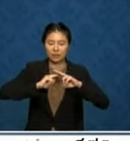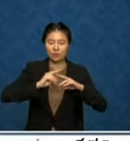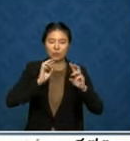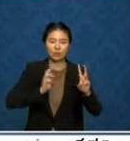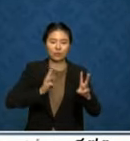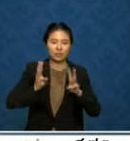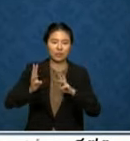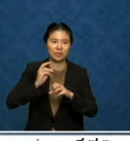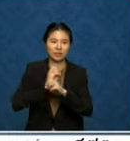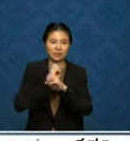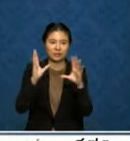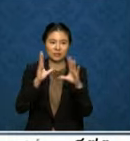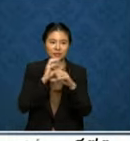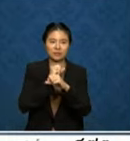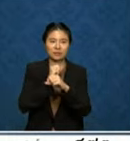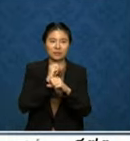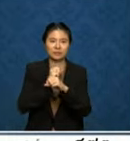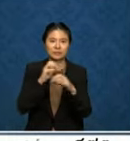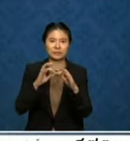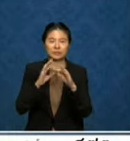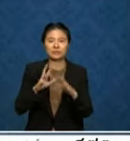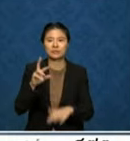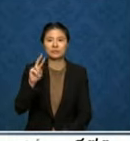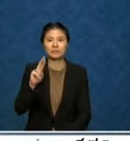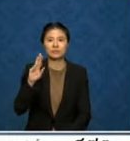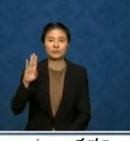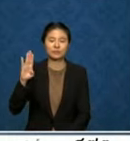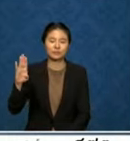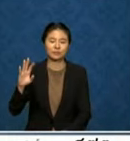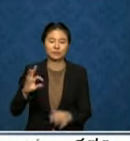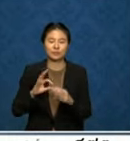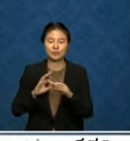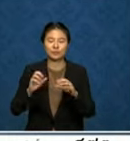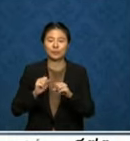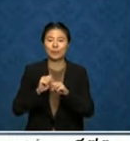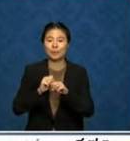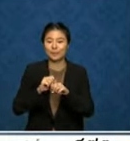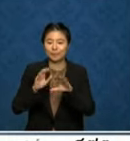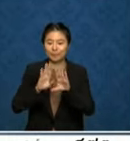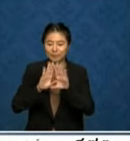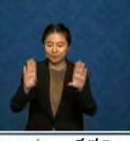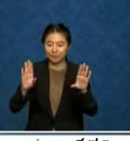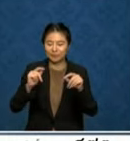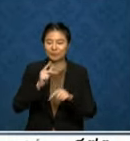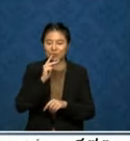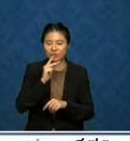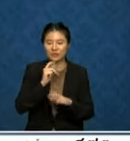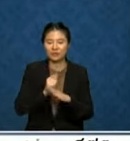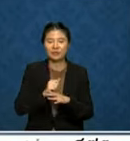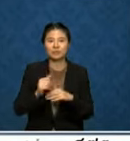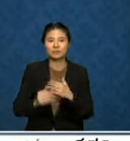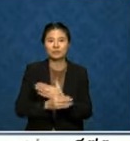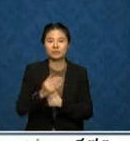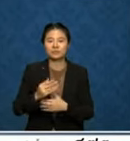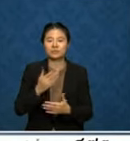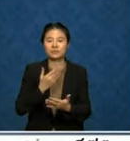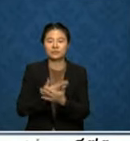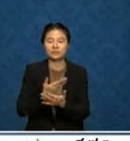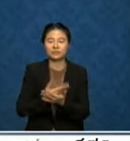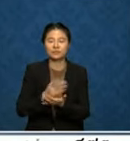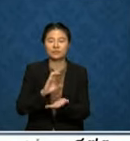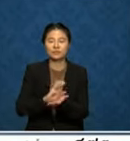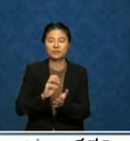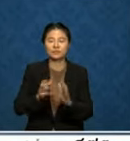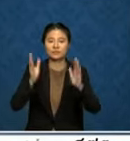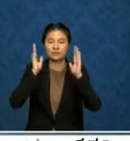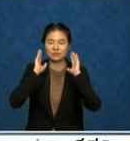านให้ชัดเจนรวมถึงการสร้างระบบข้อมูลแบบเปิดหรือ Open Dataเพื่อให้มีการเปิดเผยการใช้งบประมาณโฆษณาประ